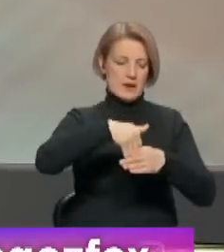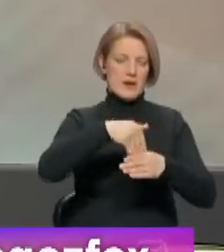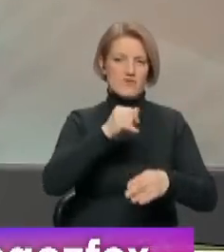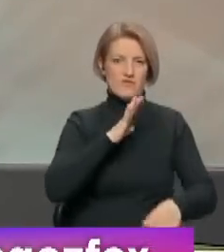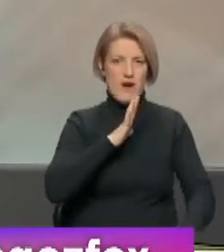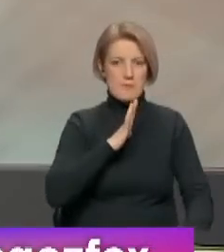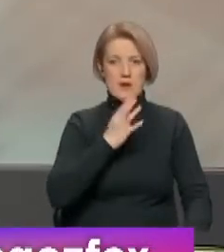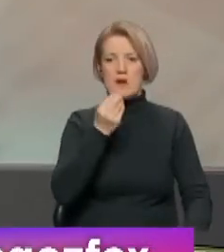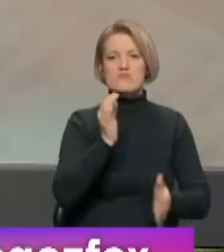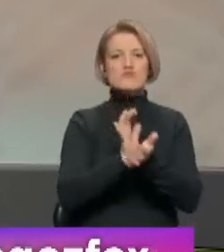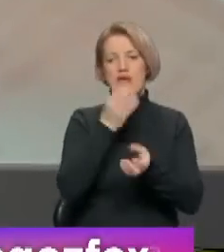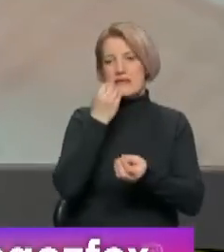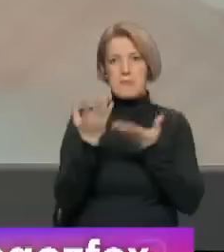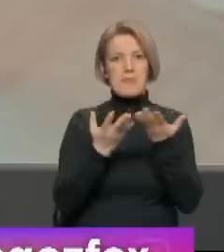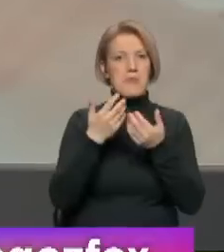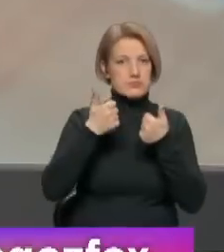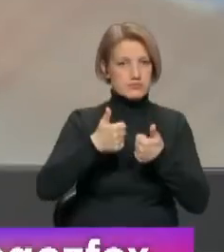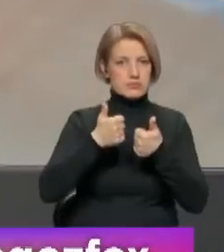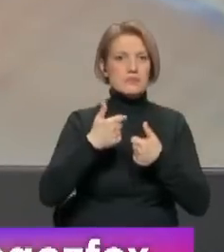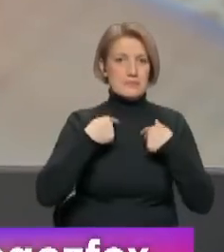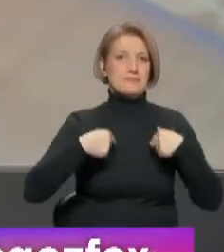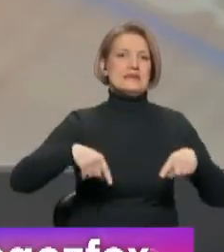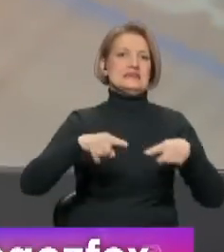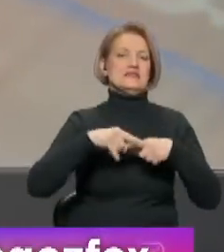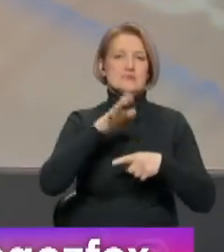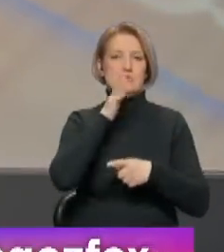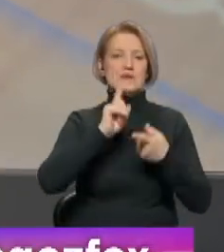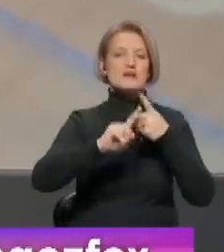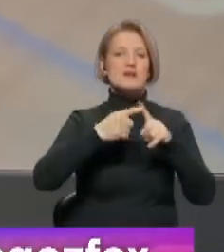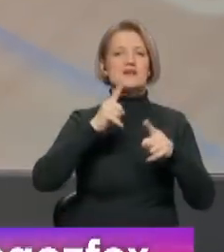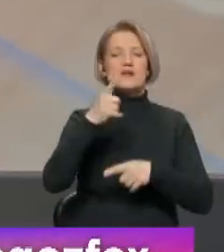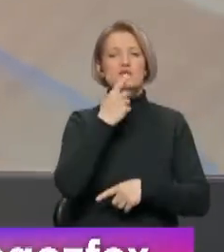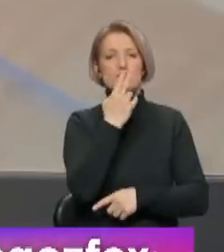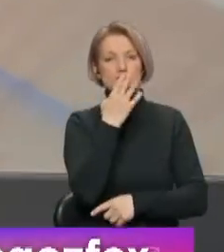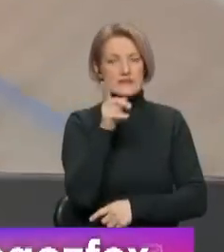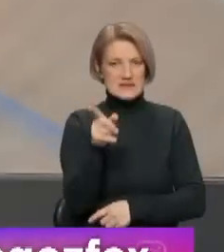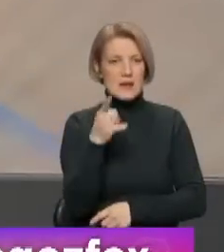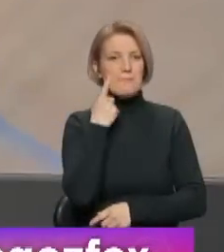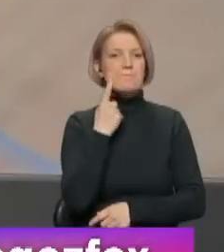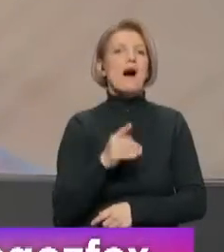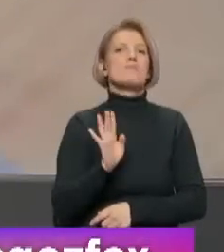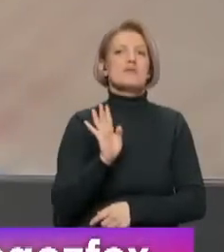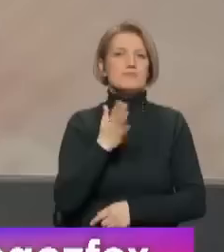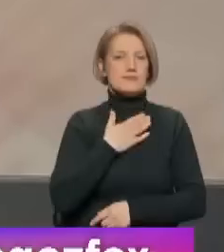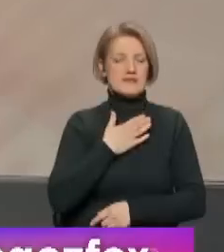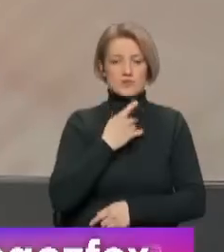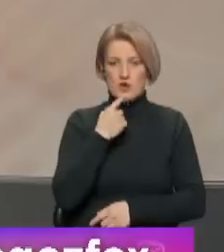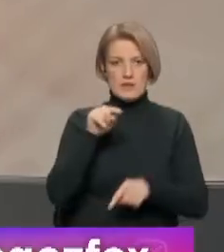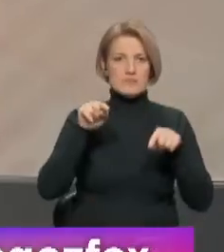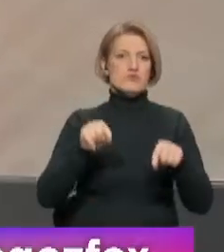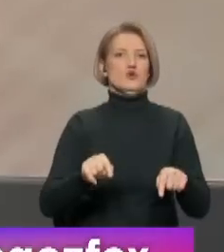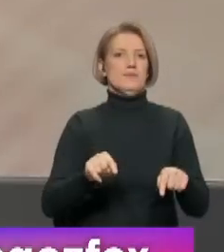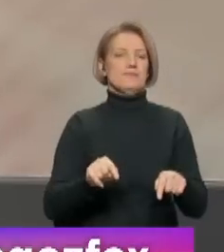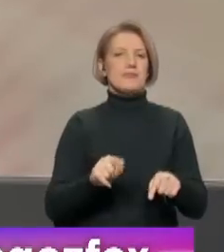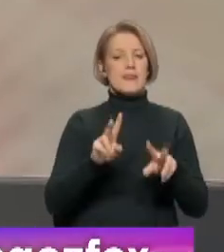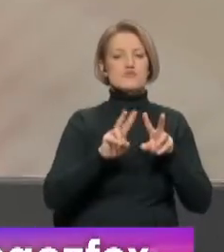mutfağımızda tencere kaynıyor mu onu biz biliyoruz siyasetçinin sözüne ya da söylemine bakmayalım bizim de zaten söylediğimiz bu